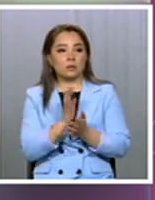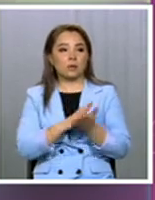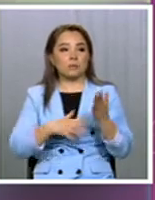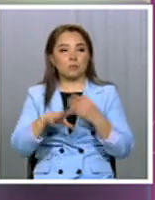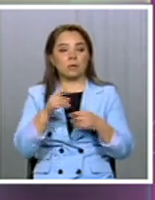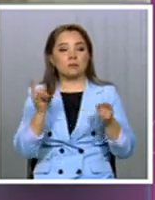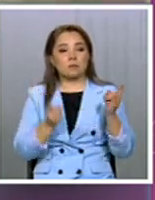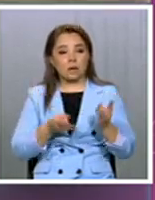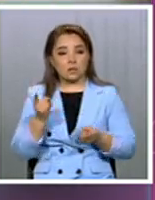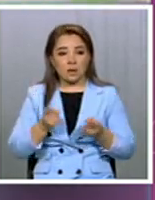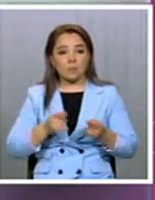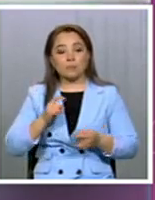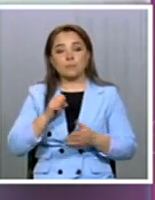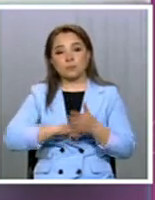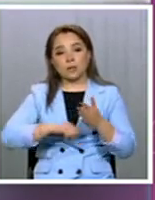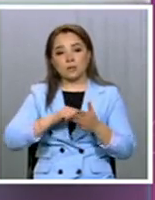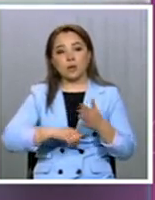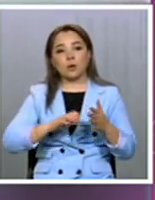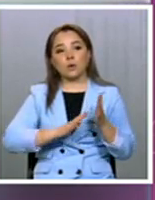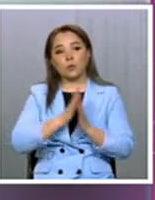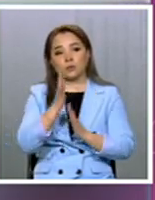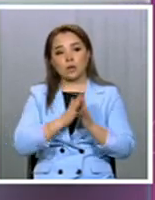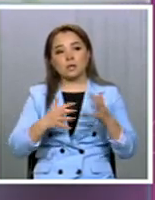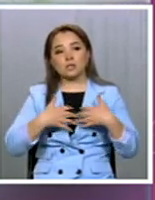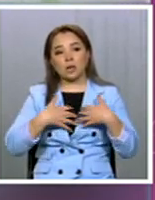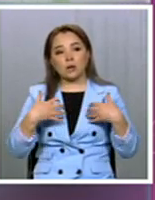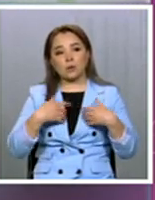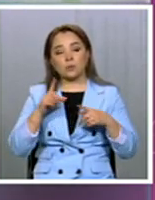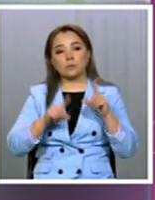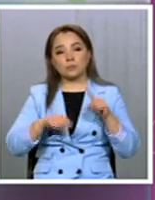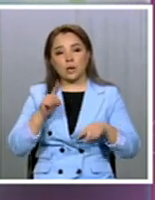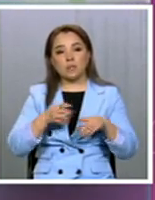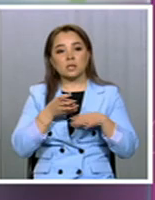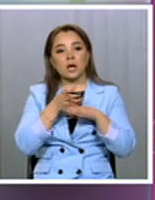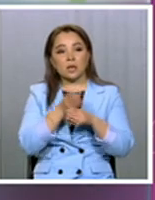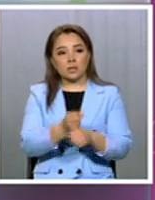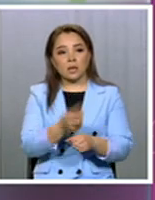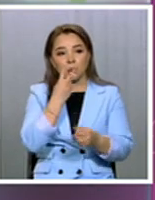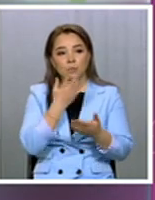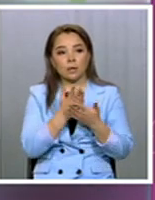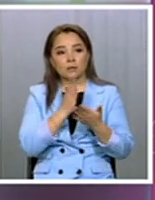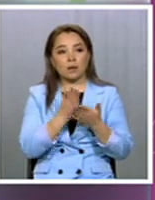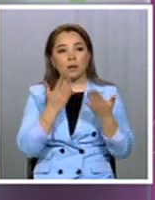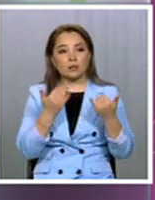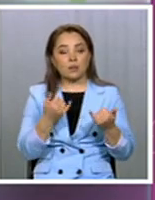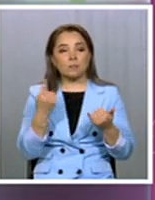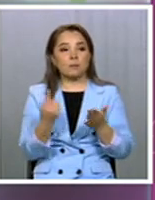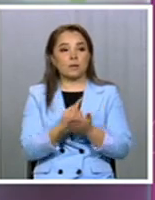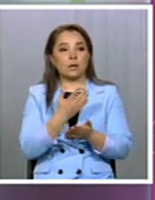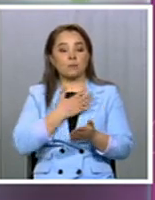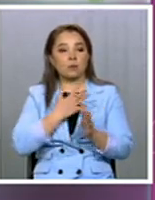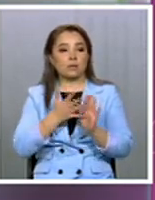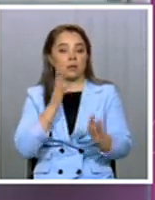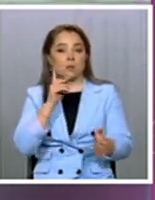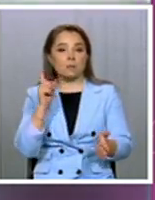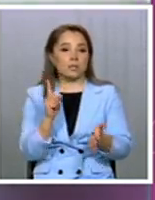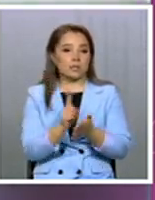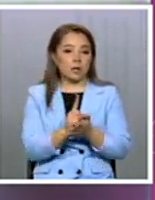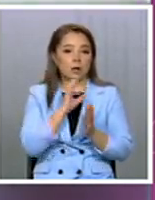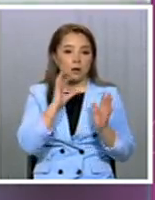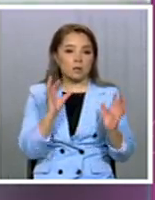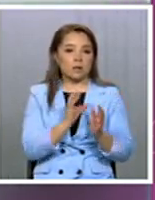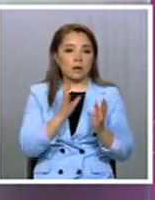кесілуі, өсімдіктер мен жануарлардың кей түрінің тұташ жойылуынан байқауға болады. Біздің бірінші кезектегі міндетіміз